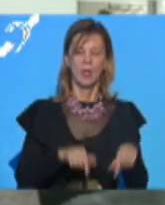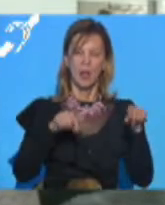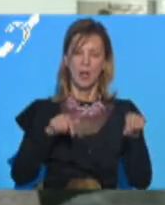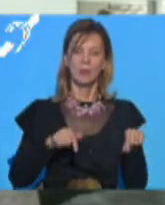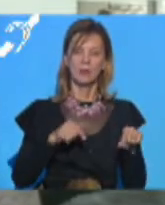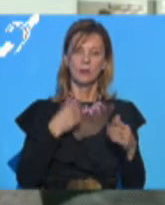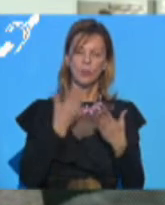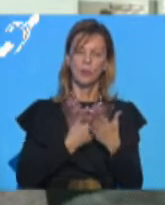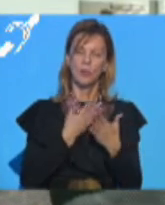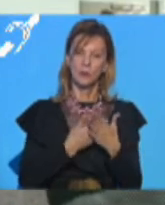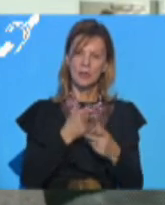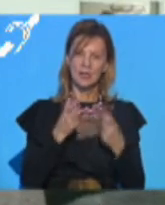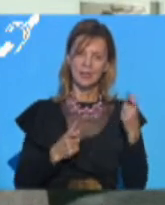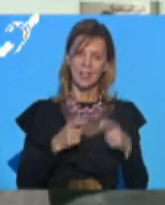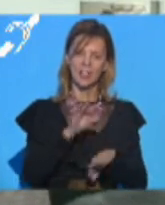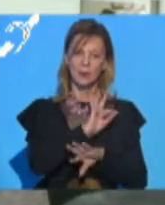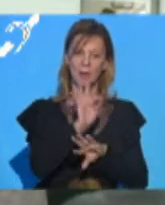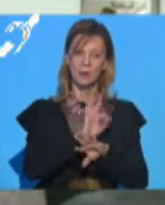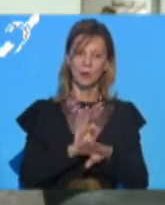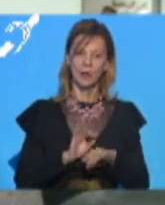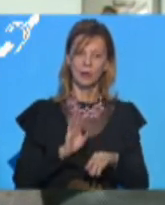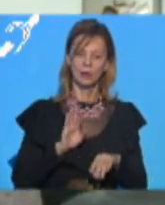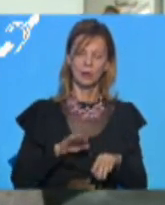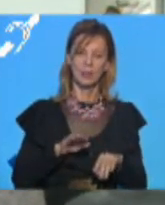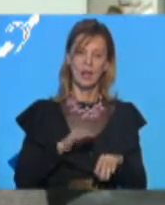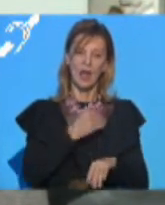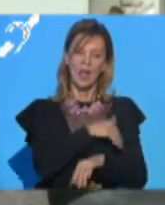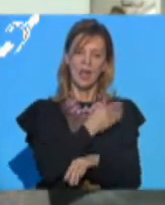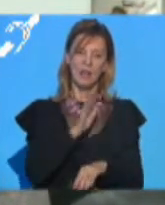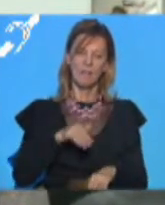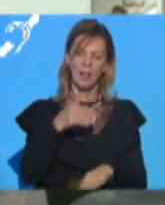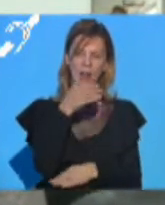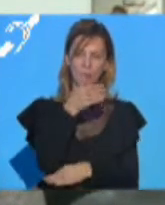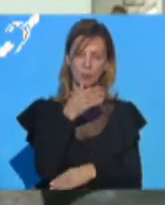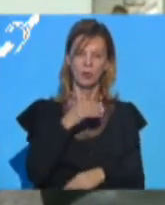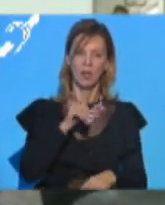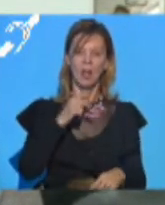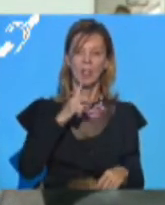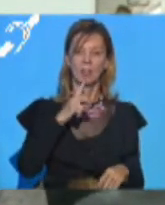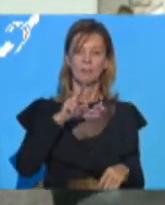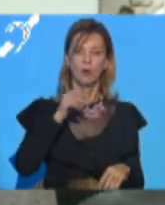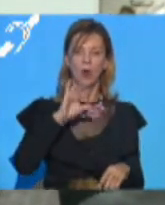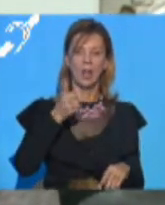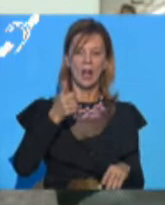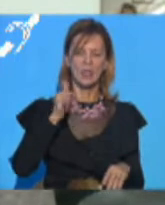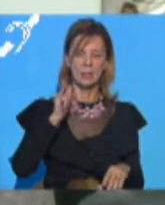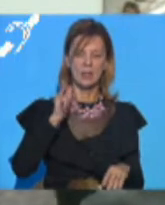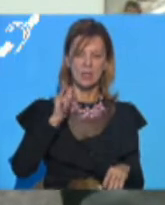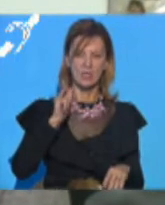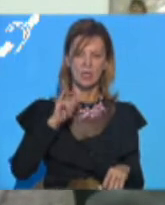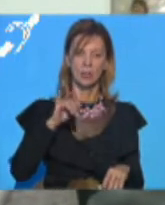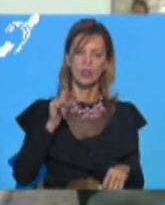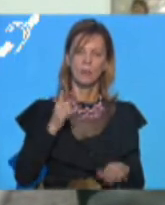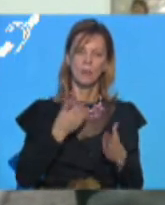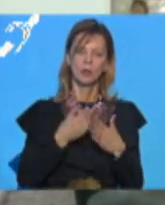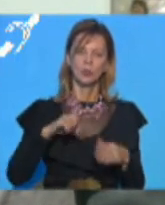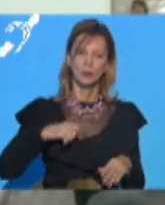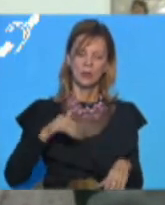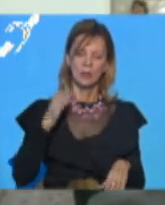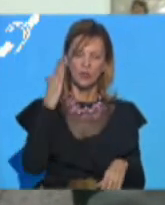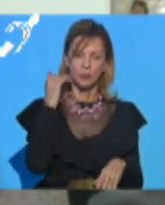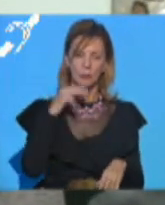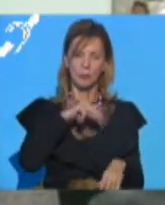Astăzi vă vom povesti despre proiectul de la elev la angajat, advocații și servicii de instruire pentru tineri și femei la risc în județul